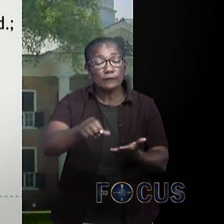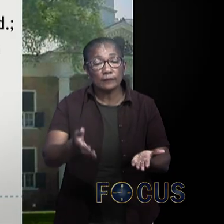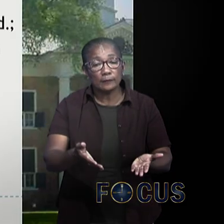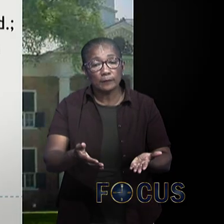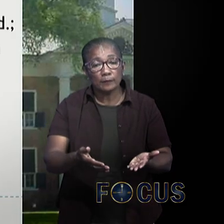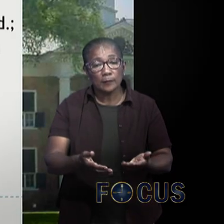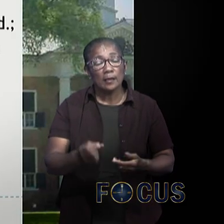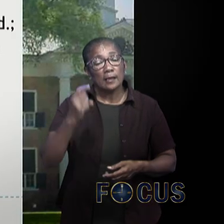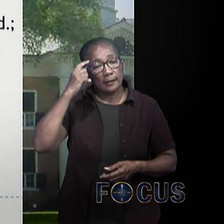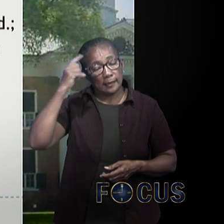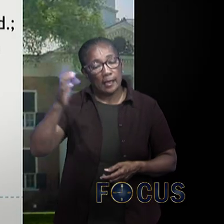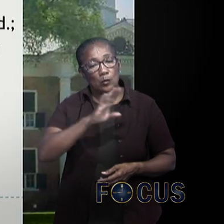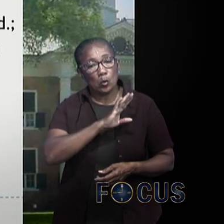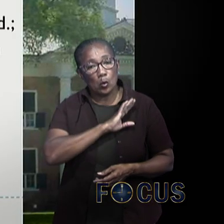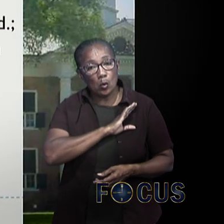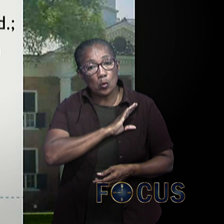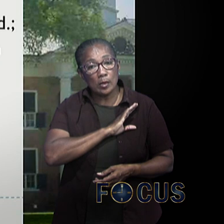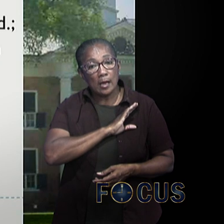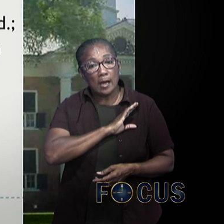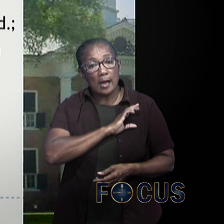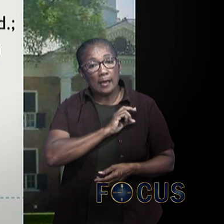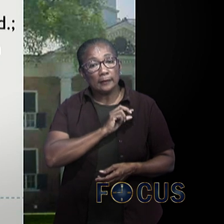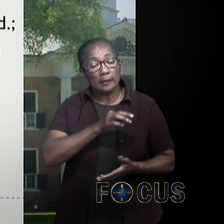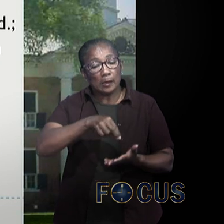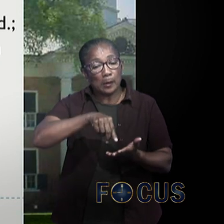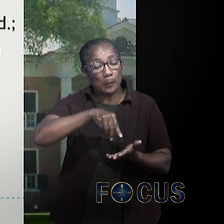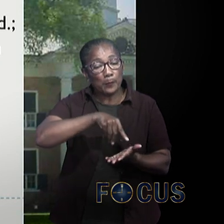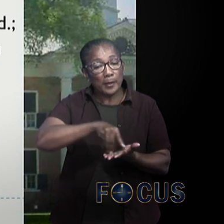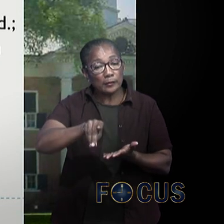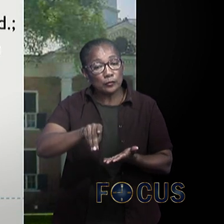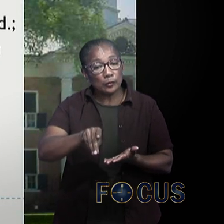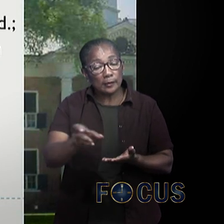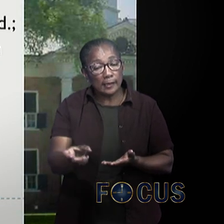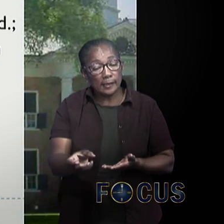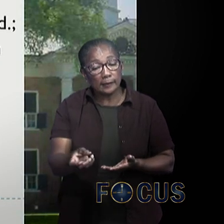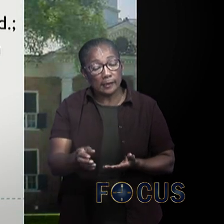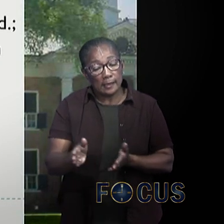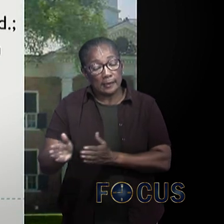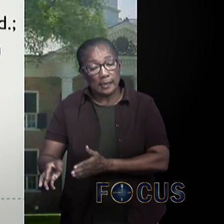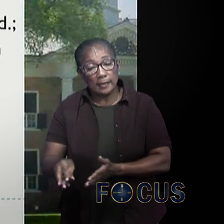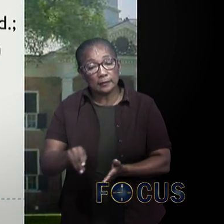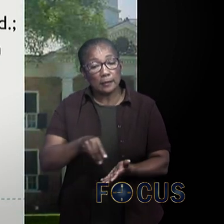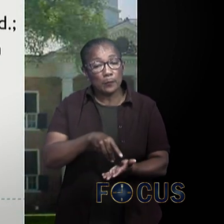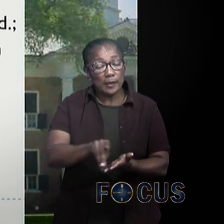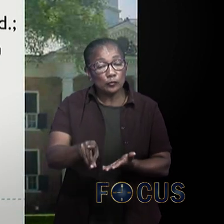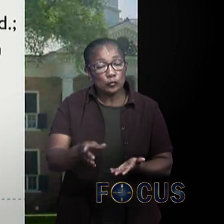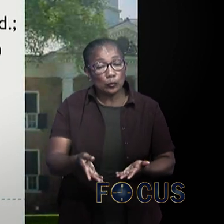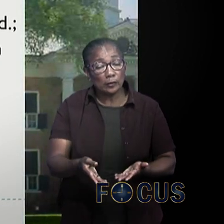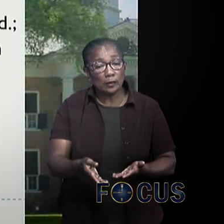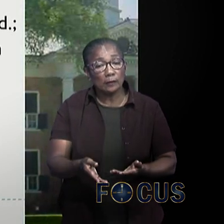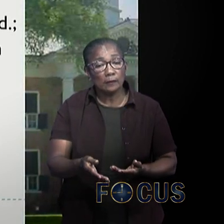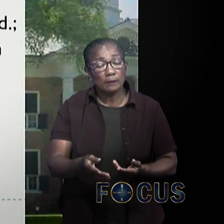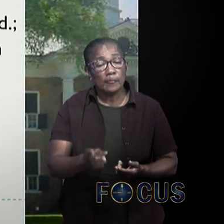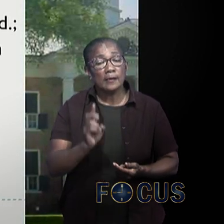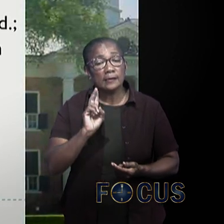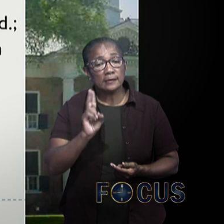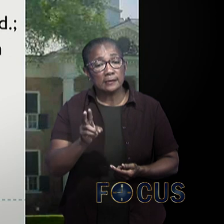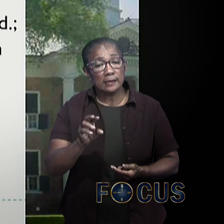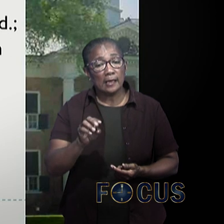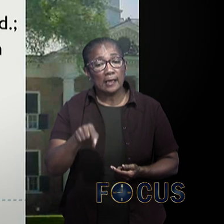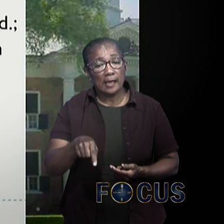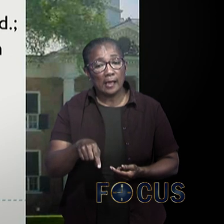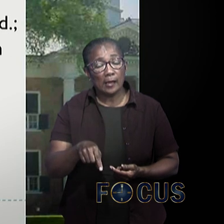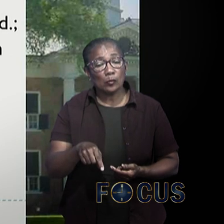samenleving. Dit pakket omvat steun aan huishoudens die in aanmerking komen voor kinderbijslag, mensen die van AOV leven en